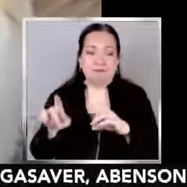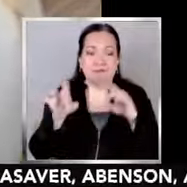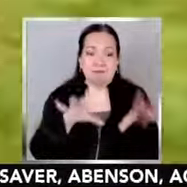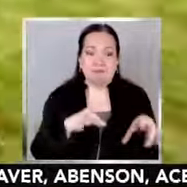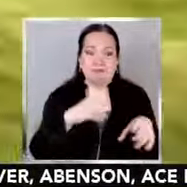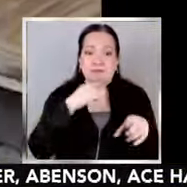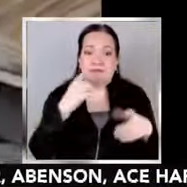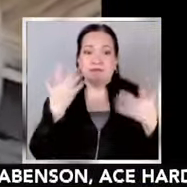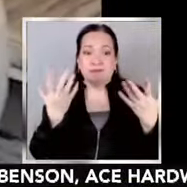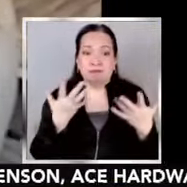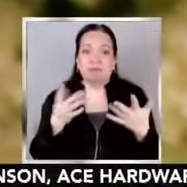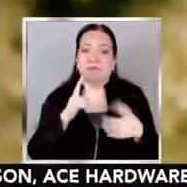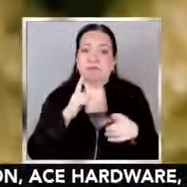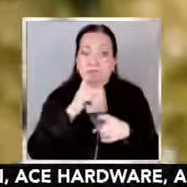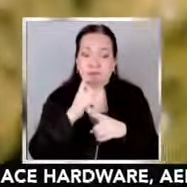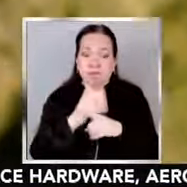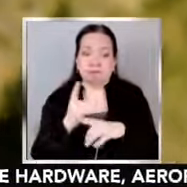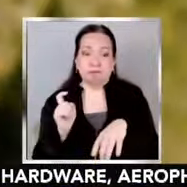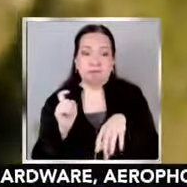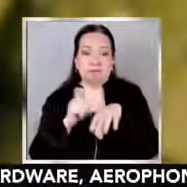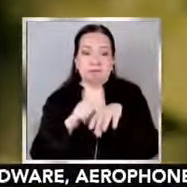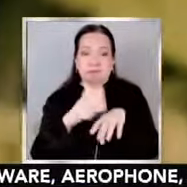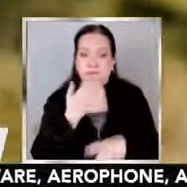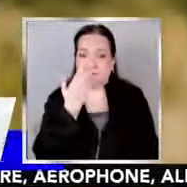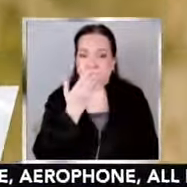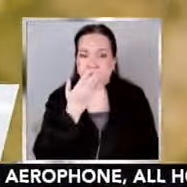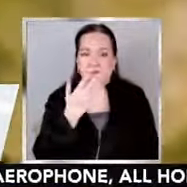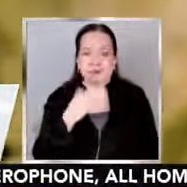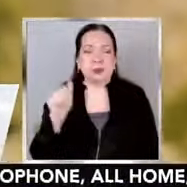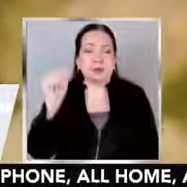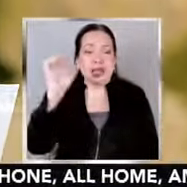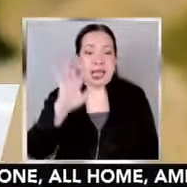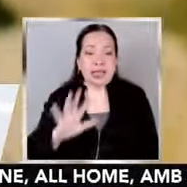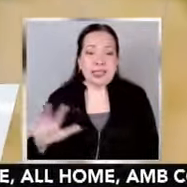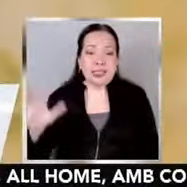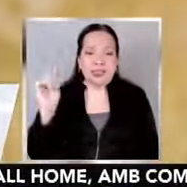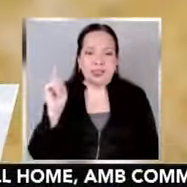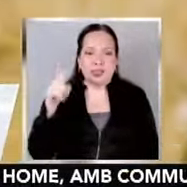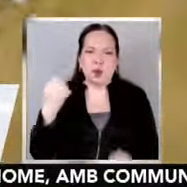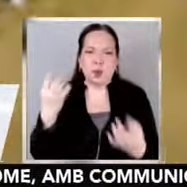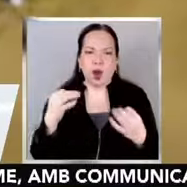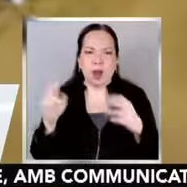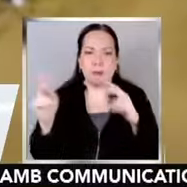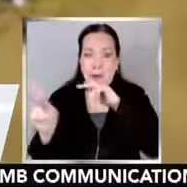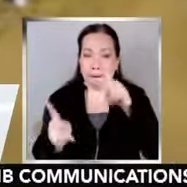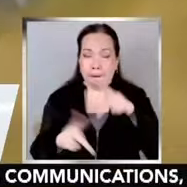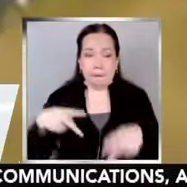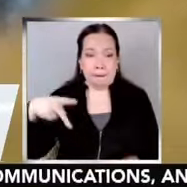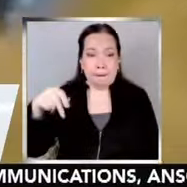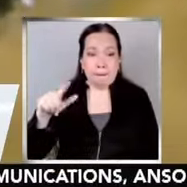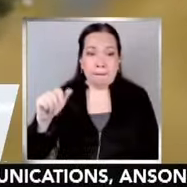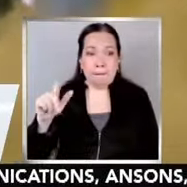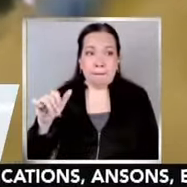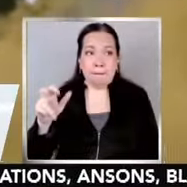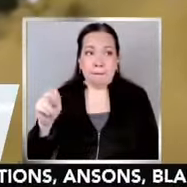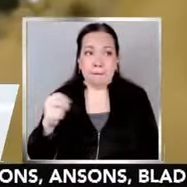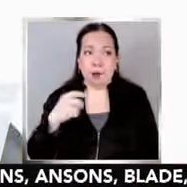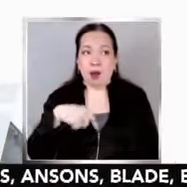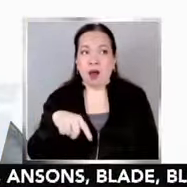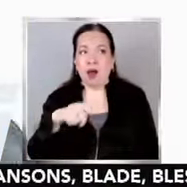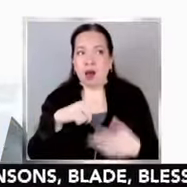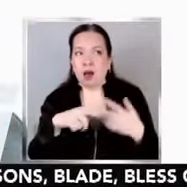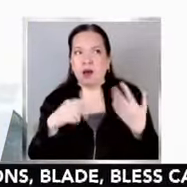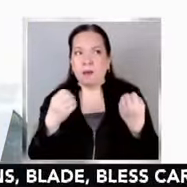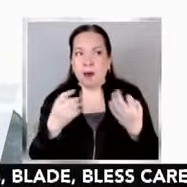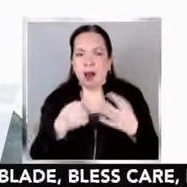kay Loren, isang Asian forest scorpion na marami sa isla ng Palawan. They inhabit areas that are humid. Meron silang matataguan